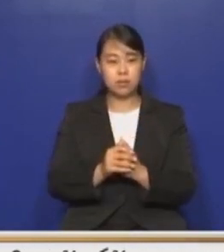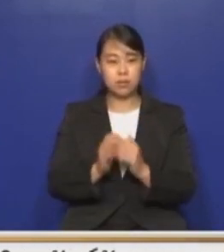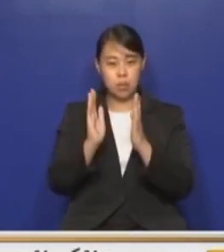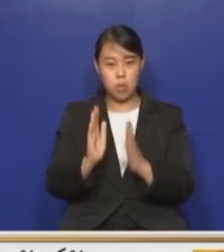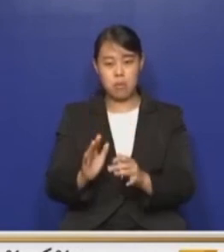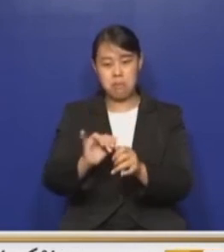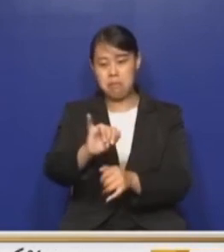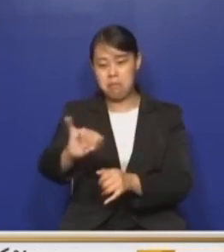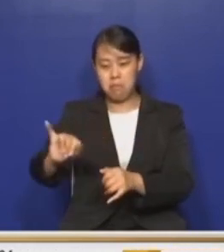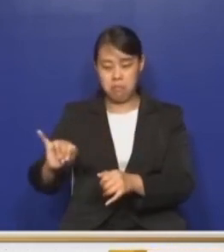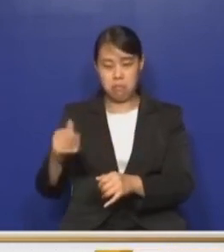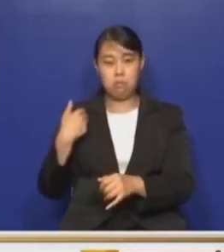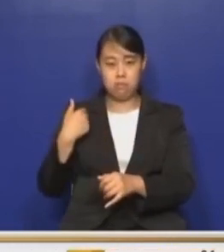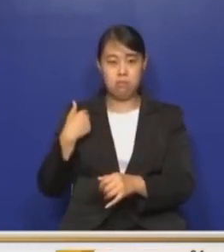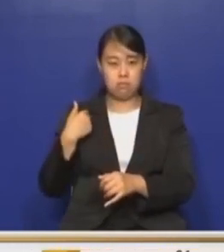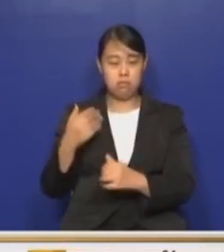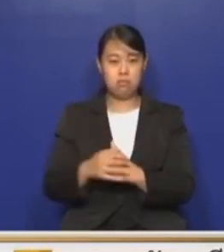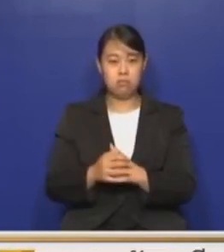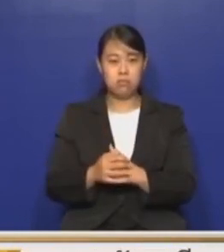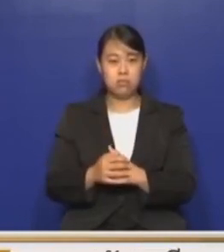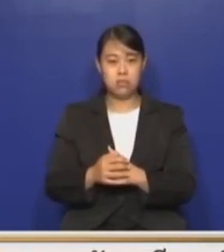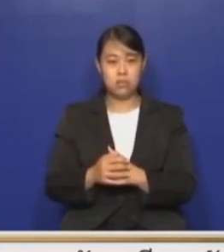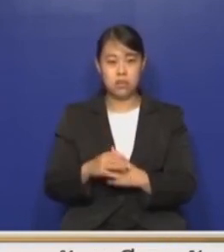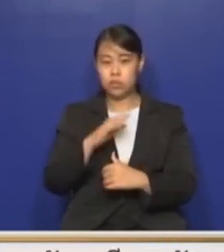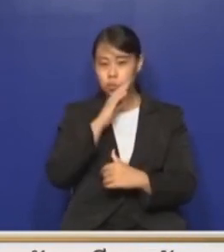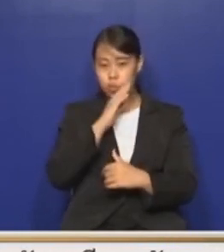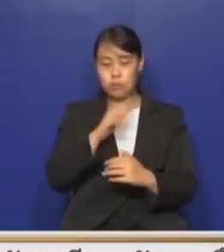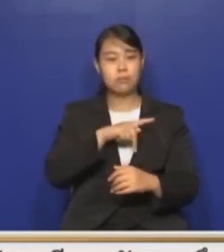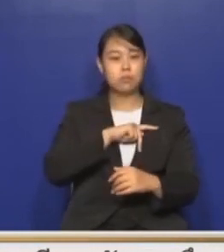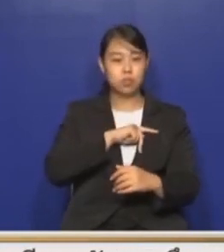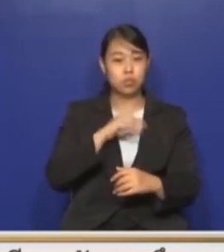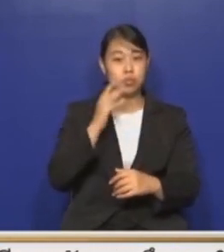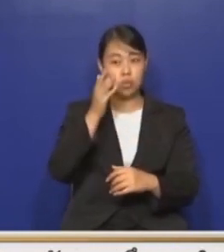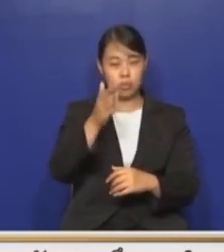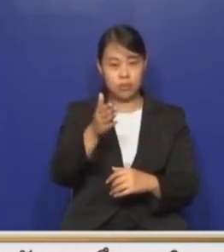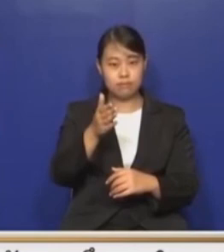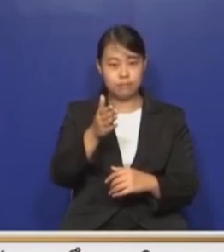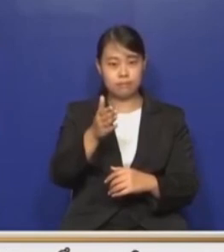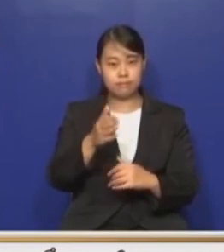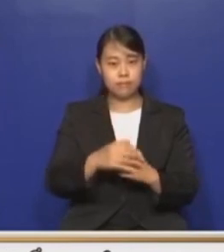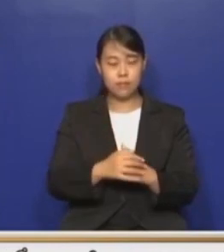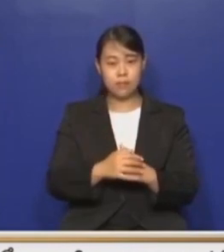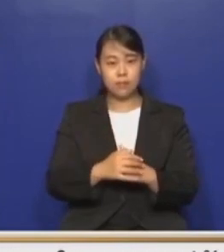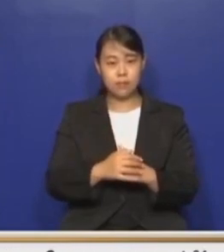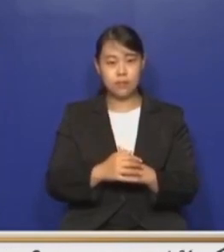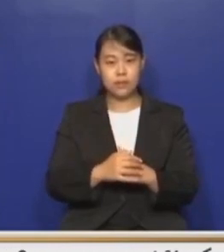มมานพrเราต่ไปก็ไม่สมกวจะจดตขึมาีค